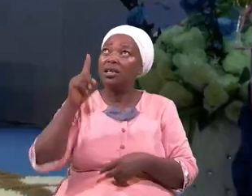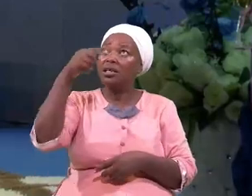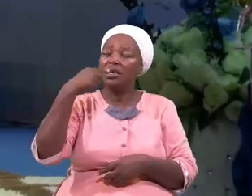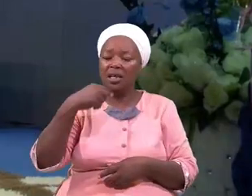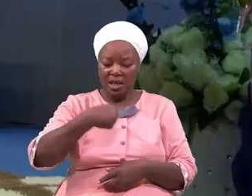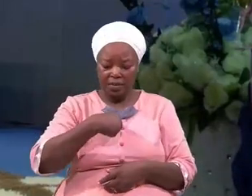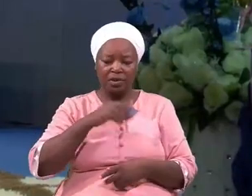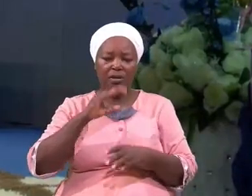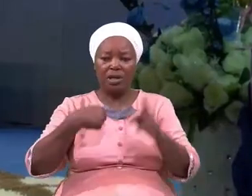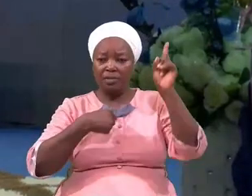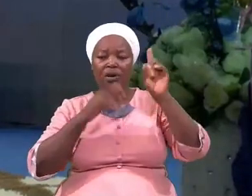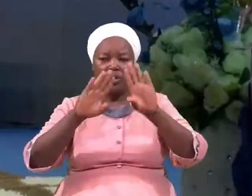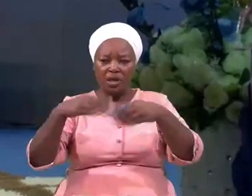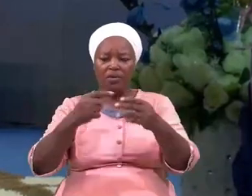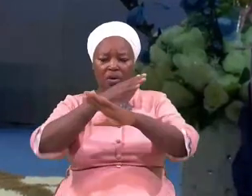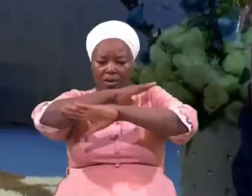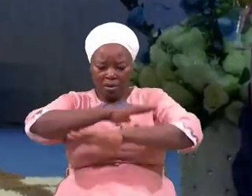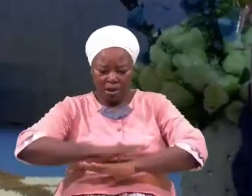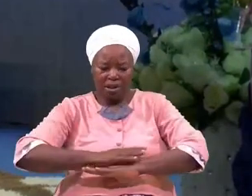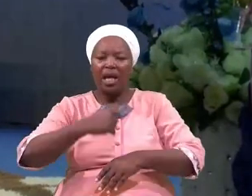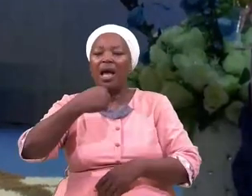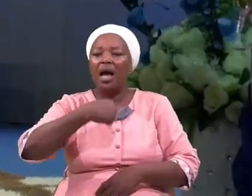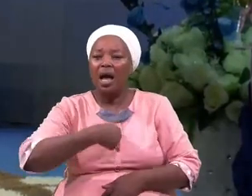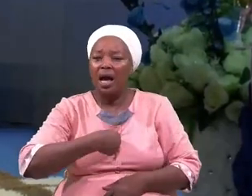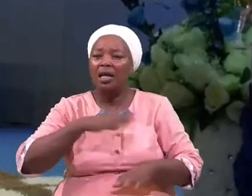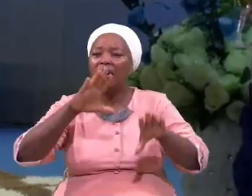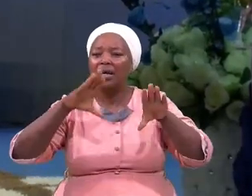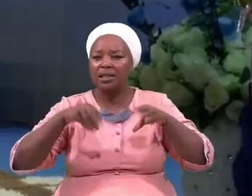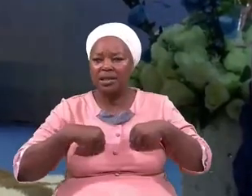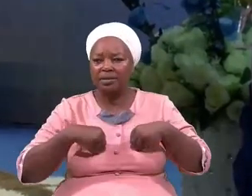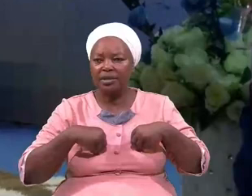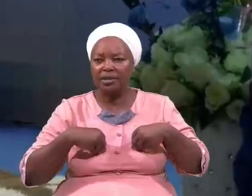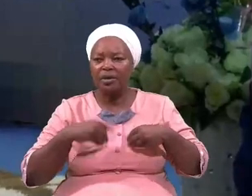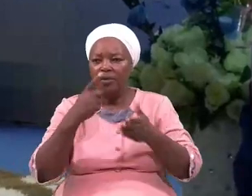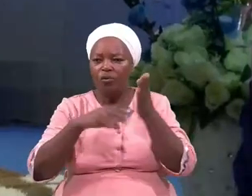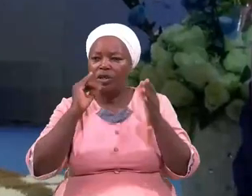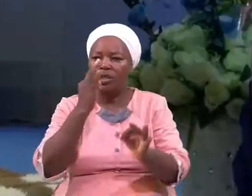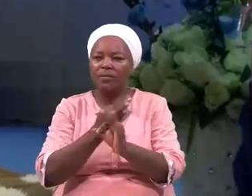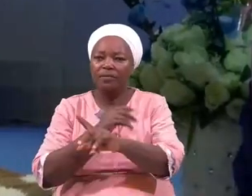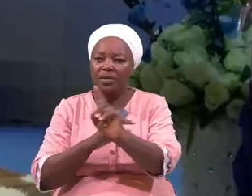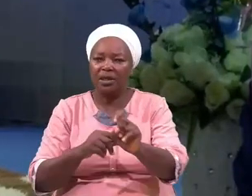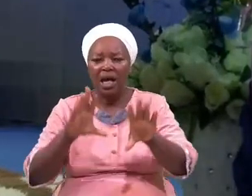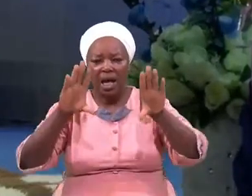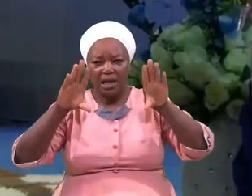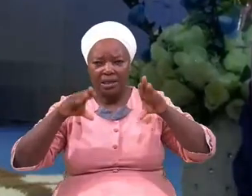je vous donnerai du repos. Je l'accepte. Qu'est-ce que la foi?